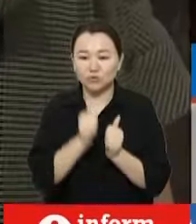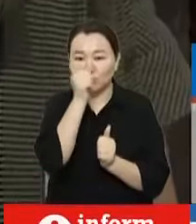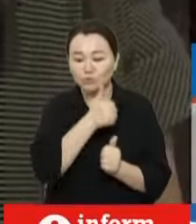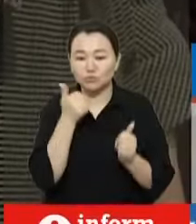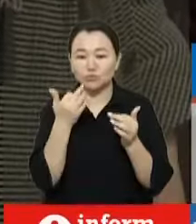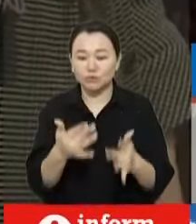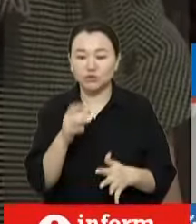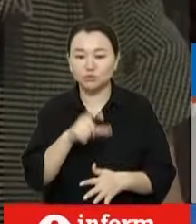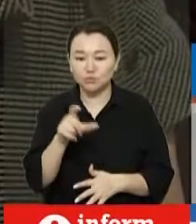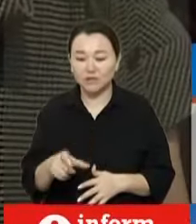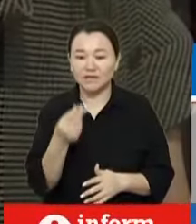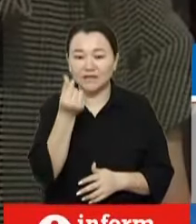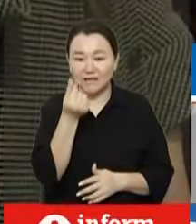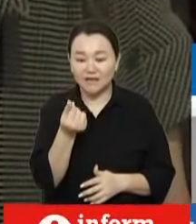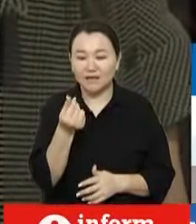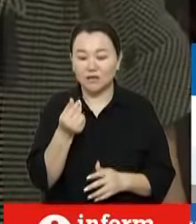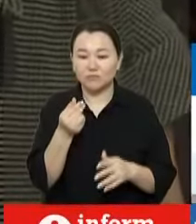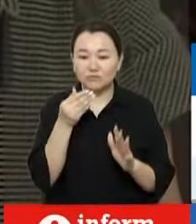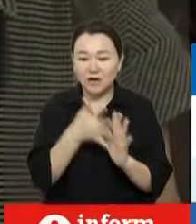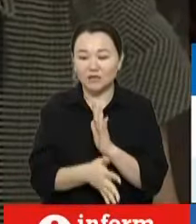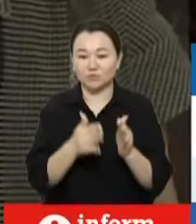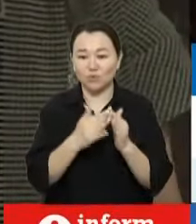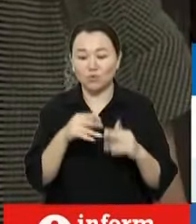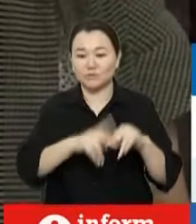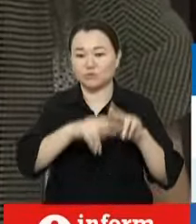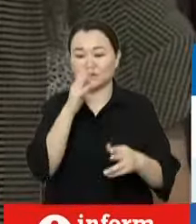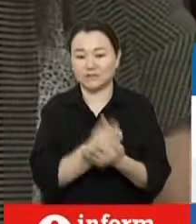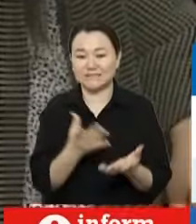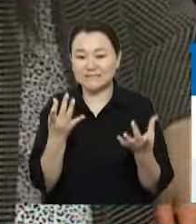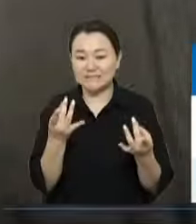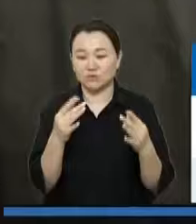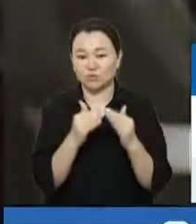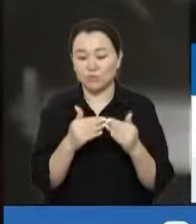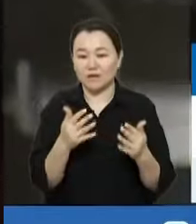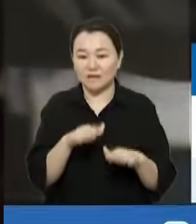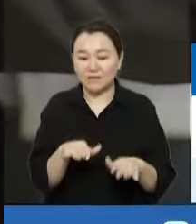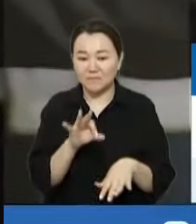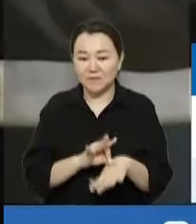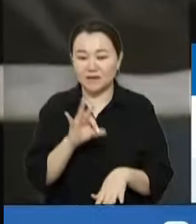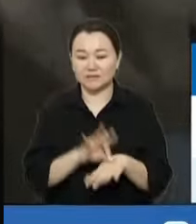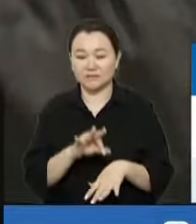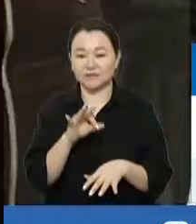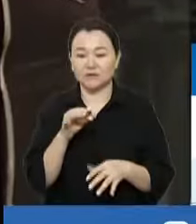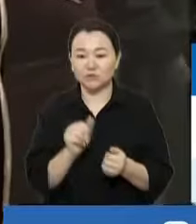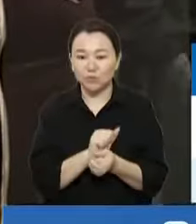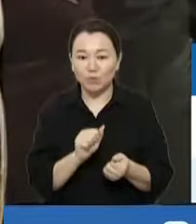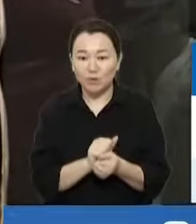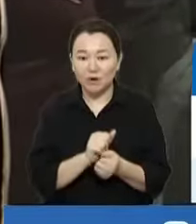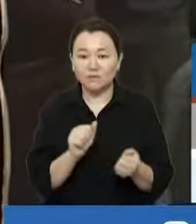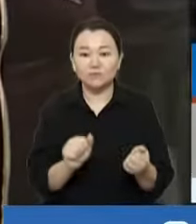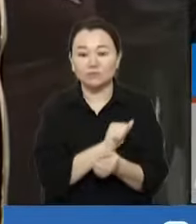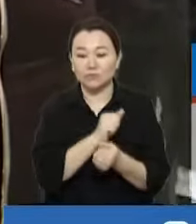Қаншама адамдар ақшаларын салып осы жерге үй салып отыр. Сырыс үйлер мысалы, балалар ауру, құрғақ кезінде сатады ғой бұлар